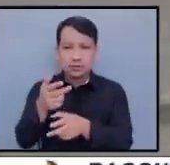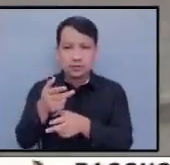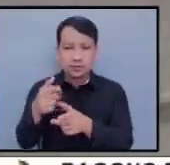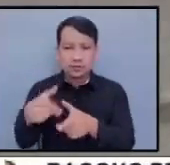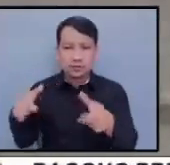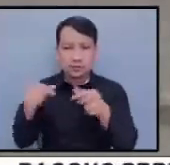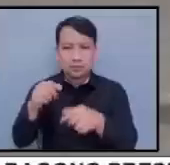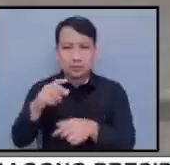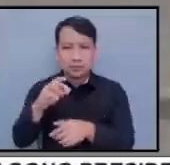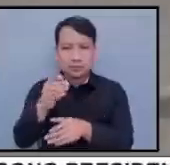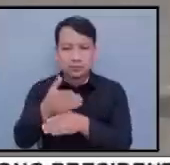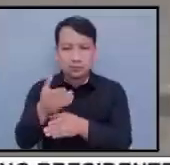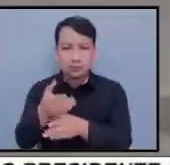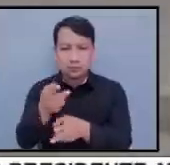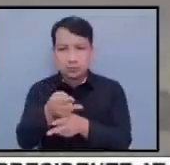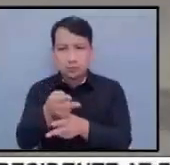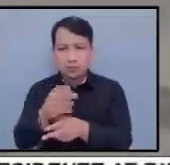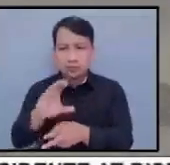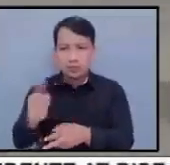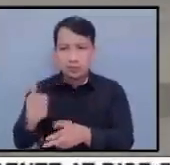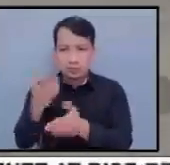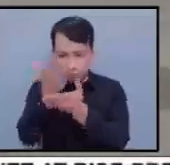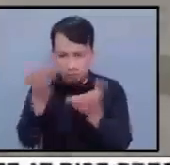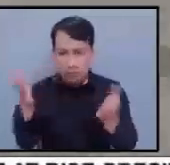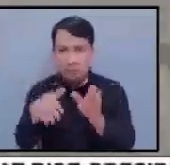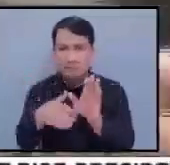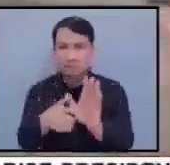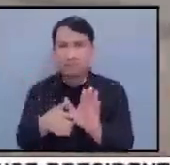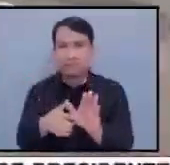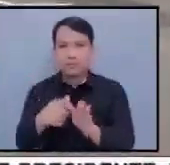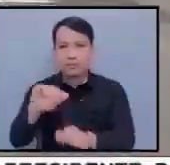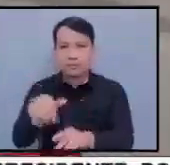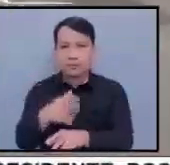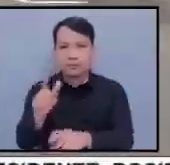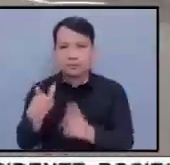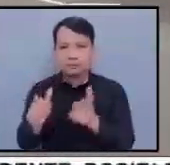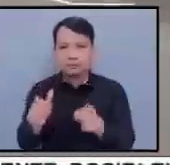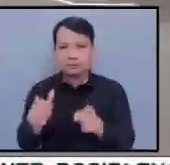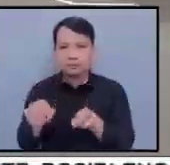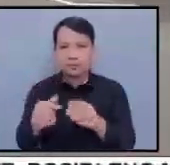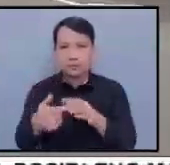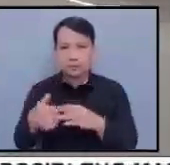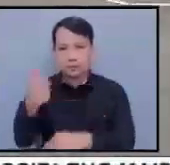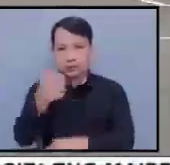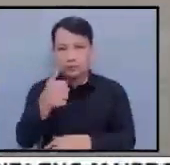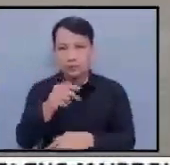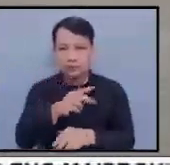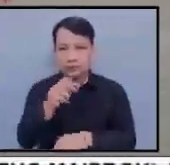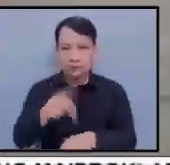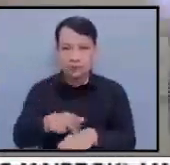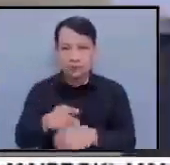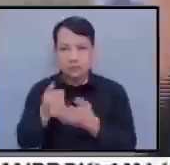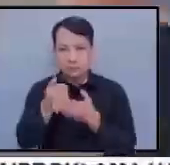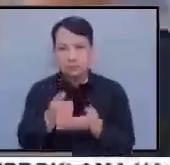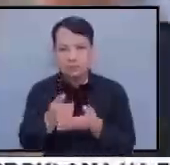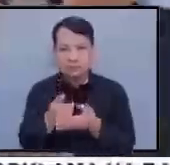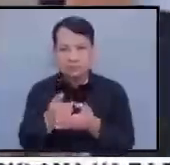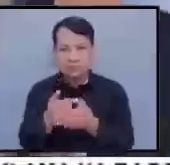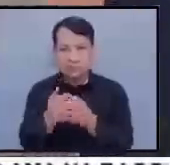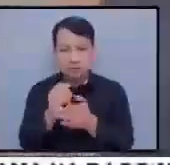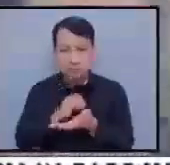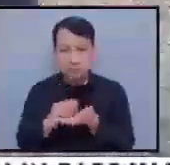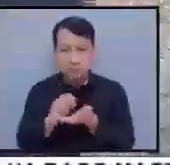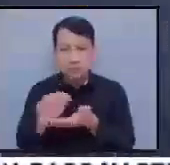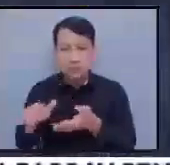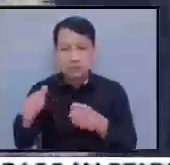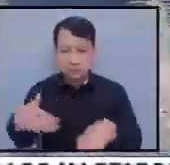ang Marpolex kada 2 taon. Noong July 2019, pinangunahan ng Pilipinas ang nasabing maritime exercise sa Davao